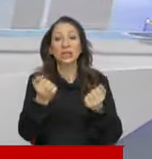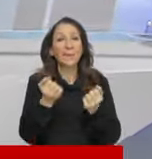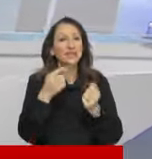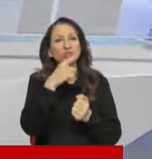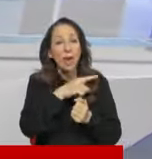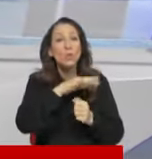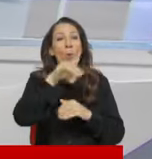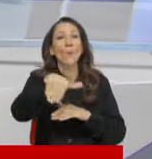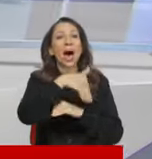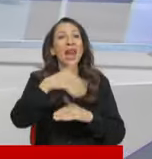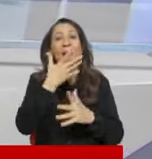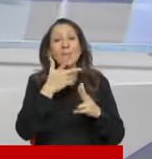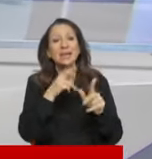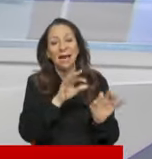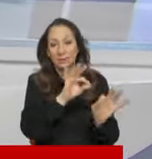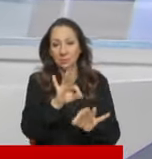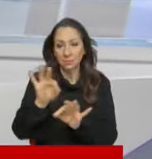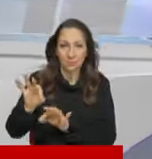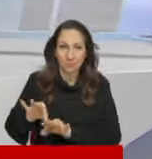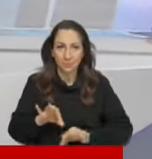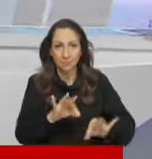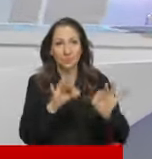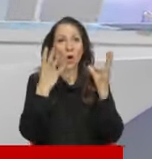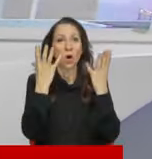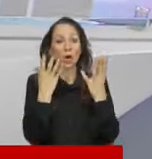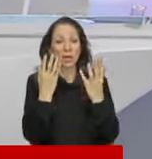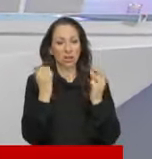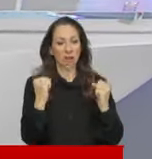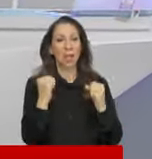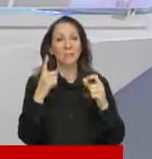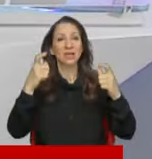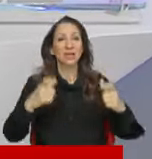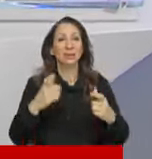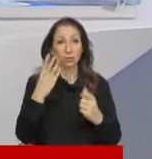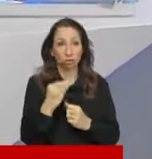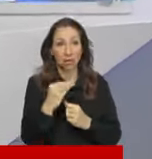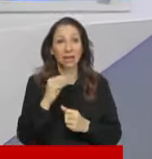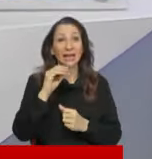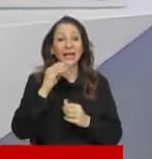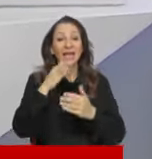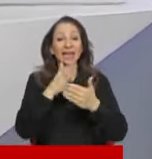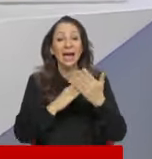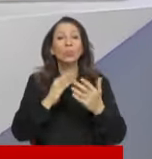çıkaraktır manada kimlikli bir Eee kente dirençli bir kente dönüşmüş olacak Yarın Burgaz mahallesi' ele aldığımızda